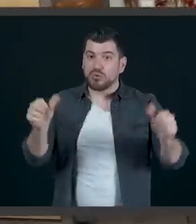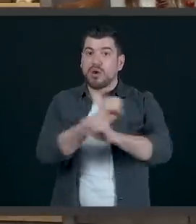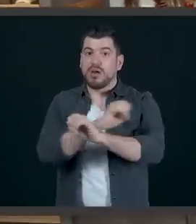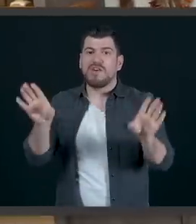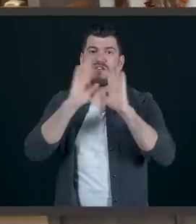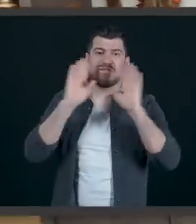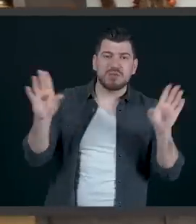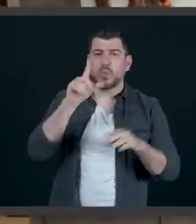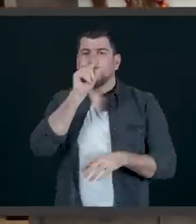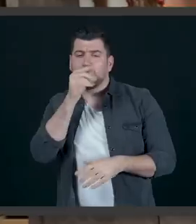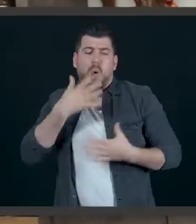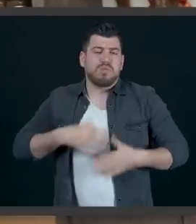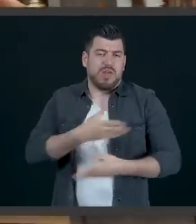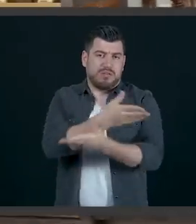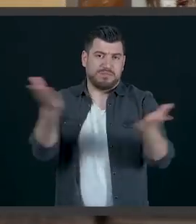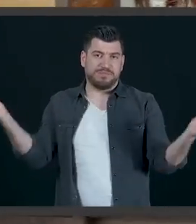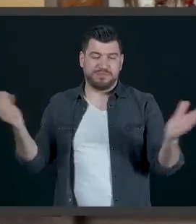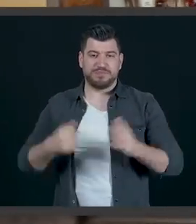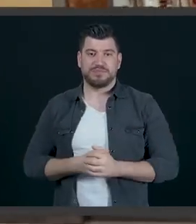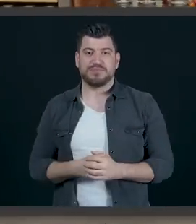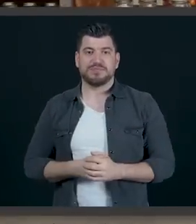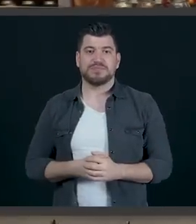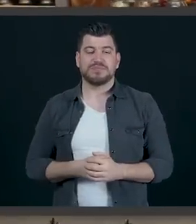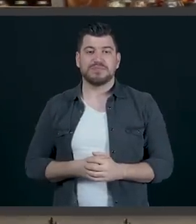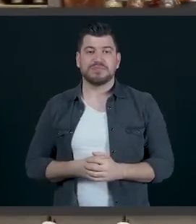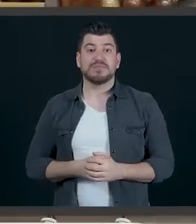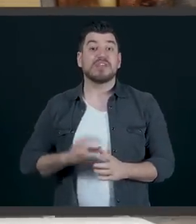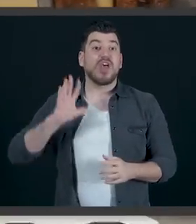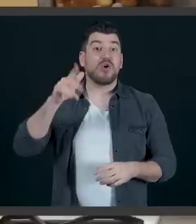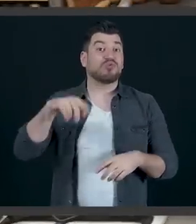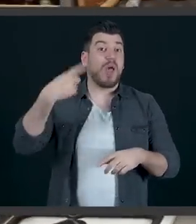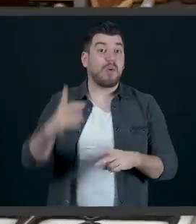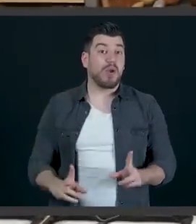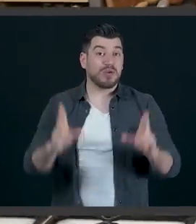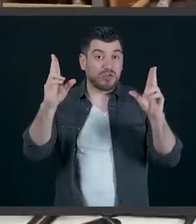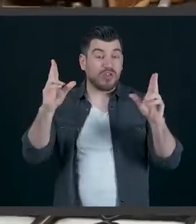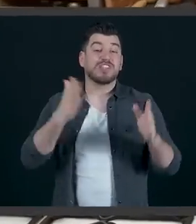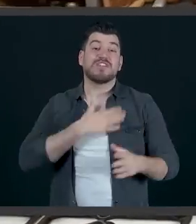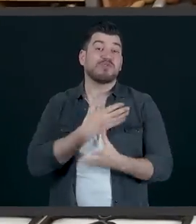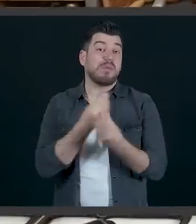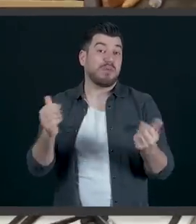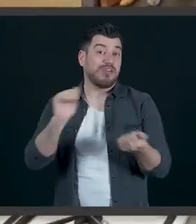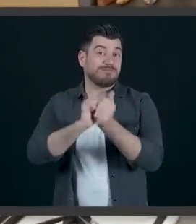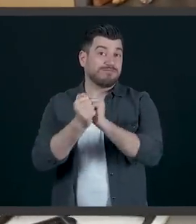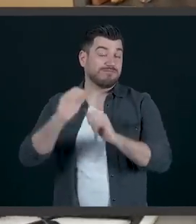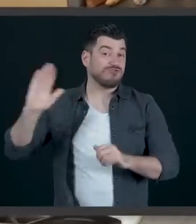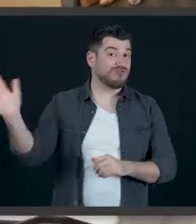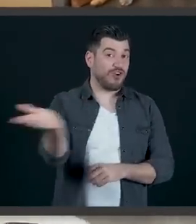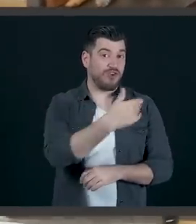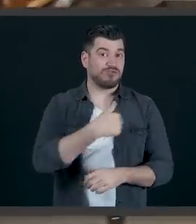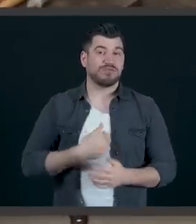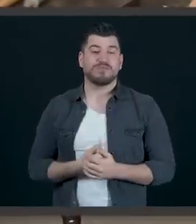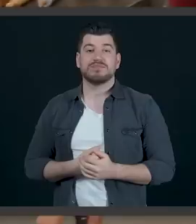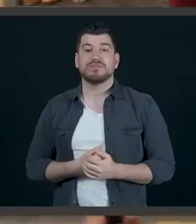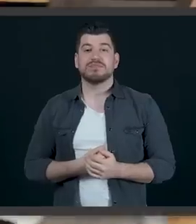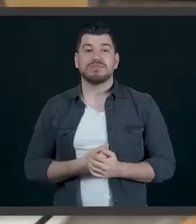κοινοποίηση στο Facebook, στο Twitter ή οπουδήποτε αλλού θέλετε. Μέχρι το επόμενο επεισόδιο, φιλάκια πάρα πολλά. Θα πάρω